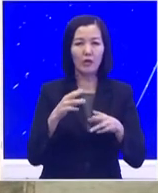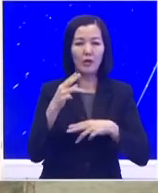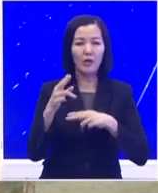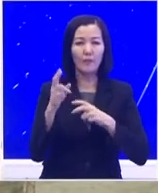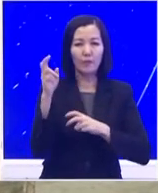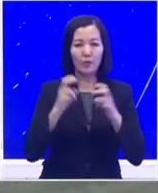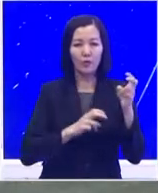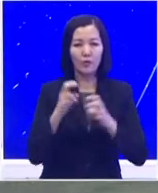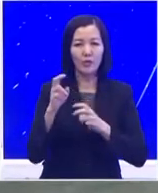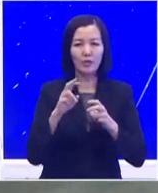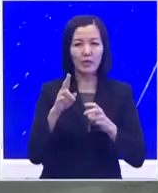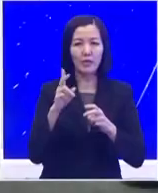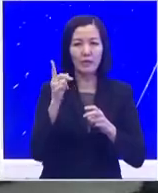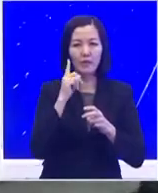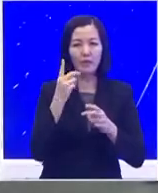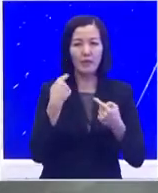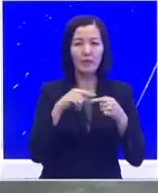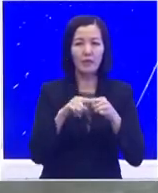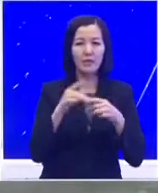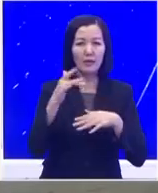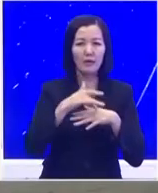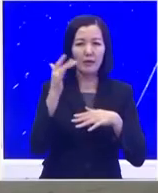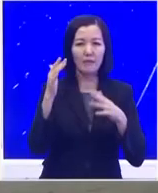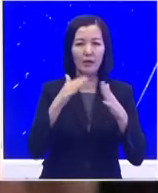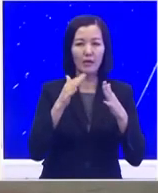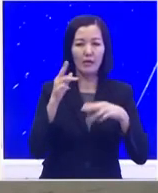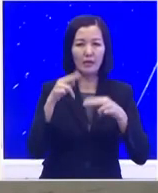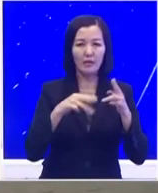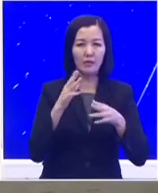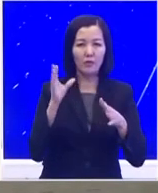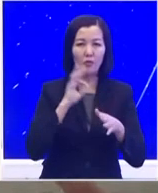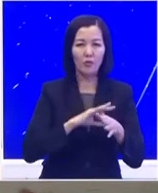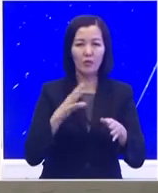құрылыста мобильді техникалық ғимараттар жасайды.